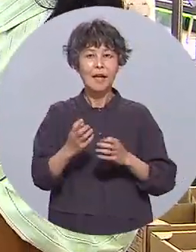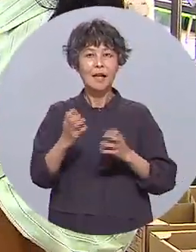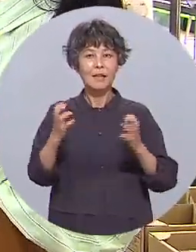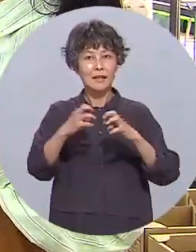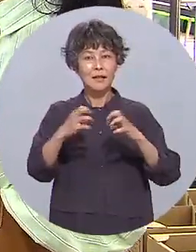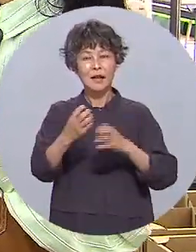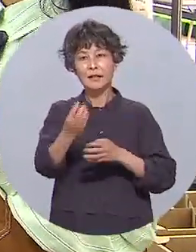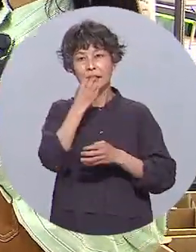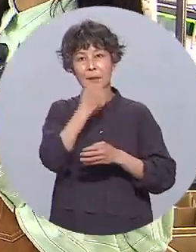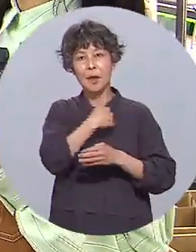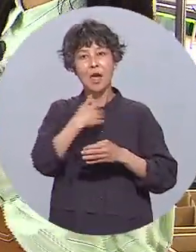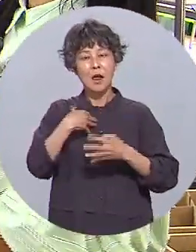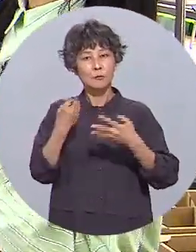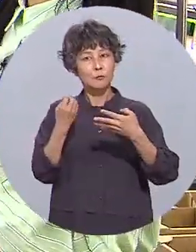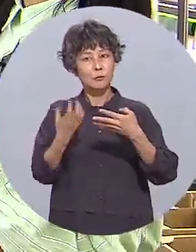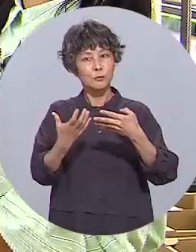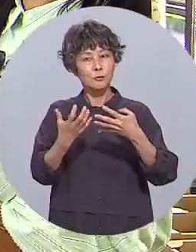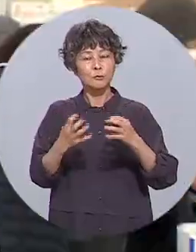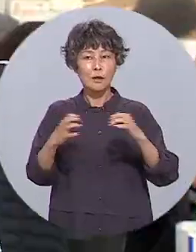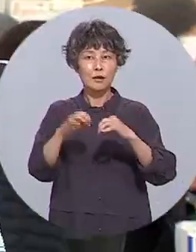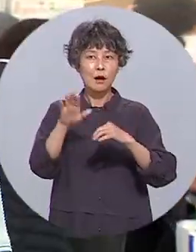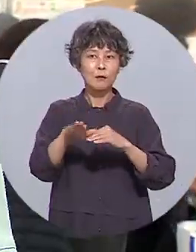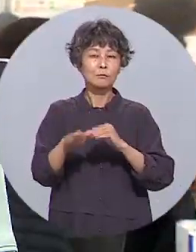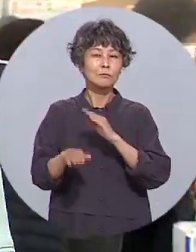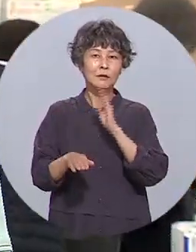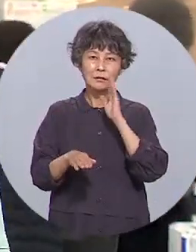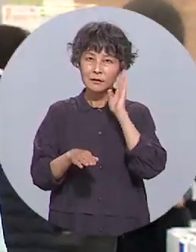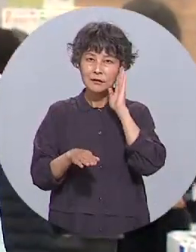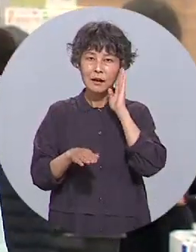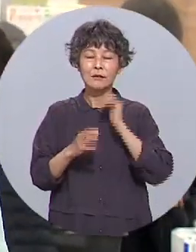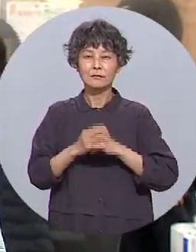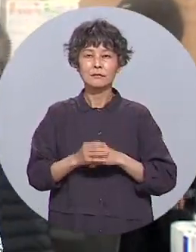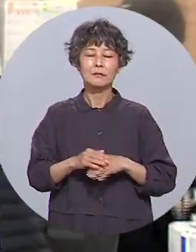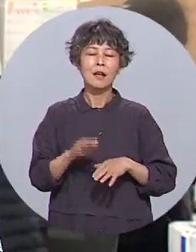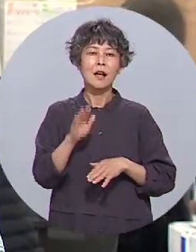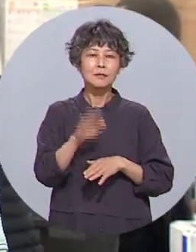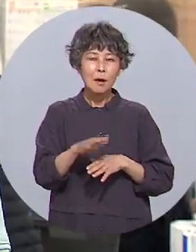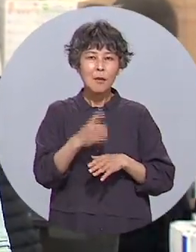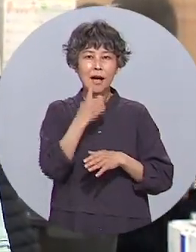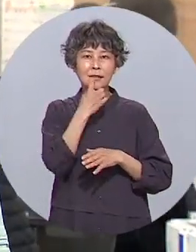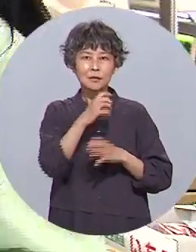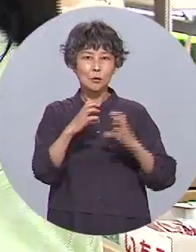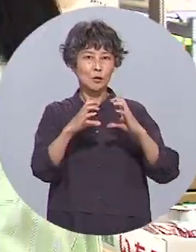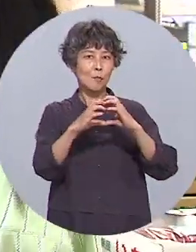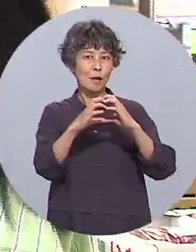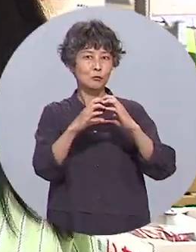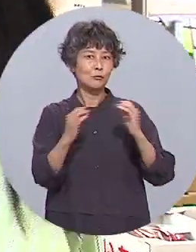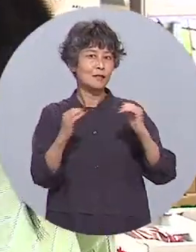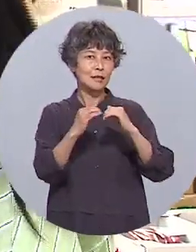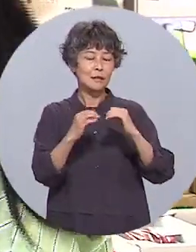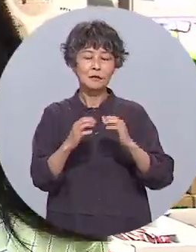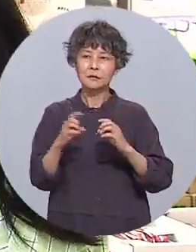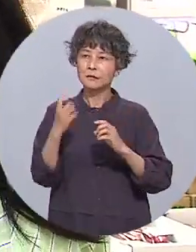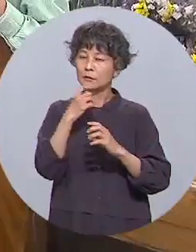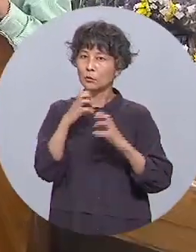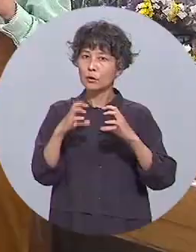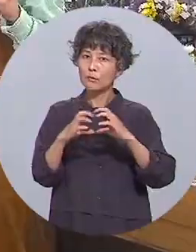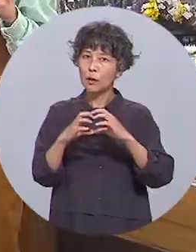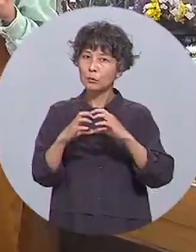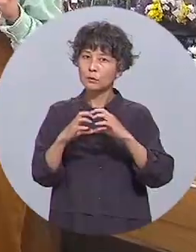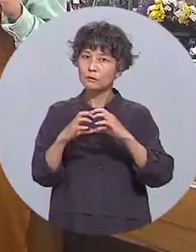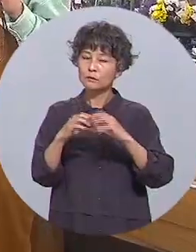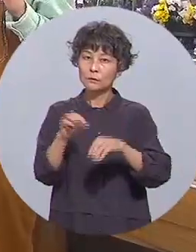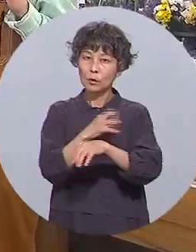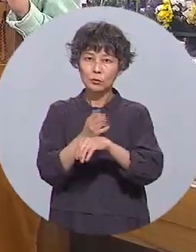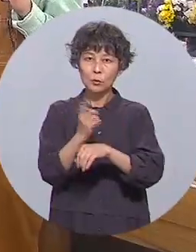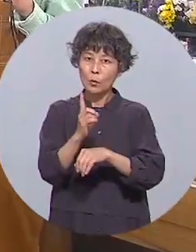る旬の野菜があるって聞いたんですけど。 今の時期はあれだよね、白くて丸い野菜。 白くて丸い、なんかどんな特